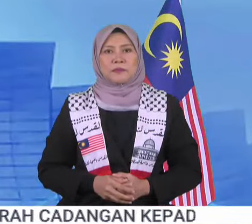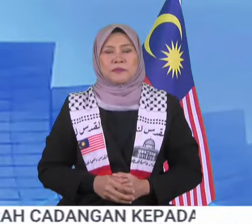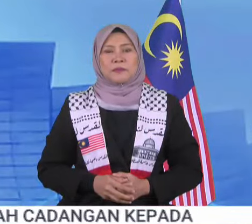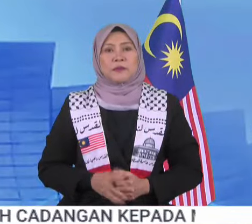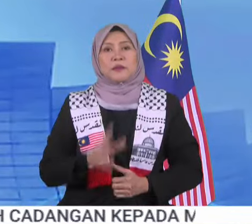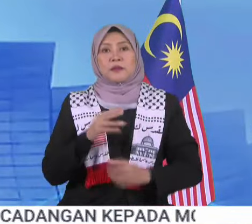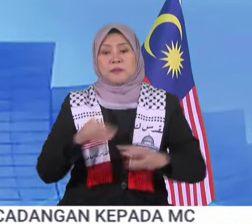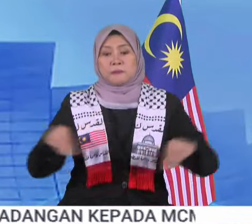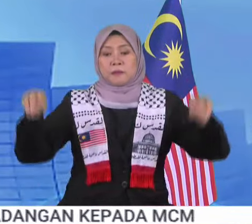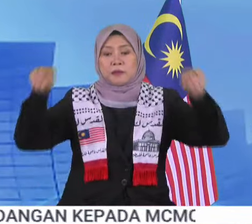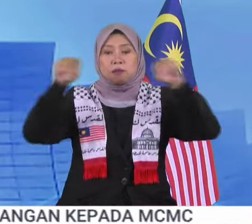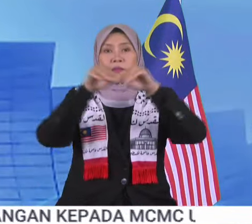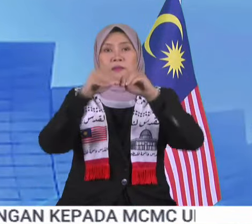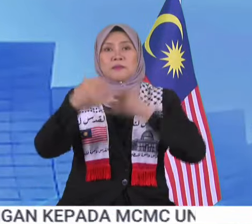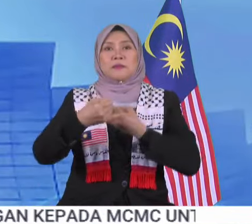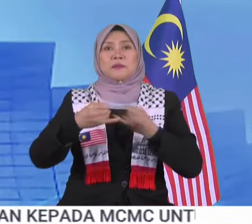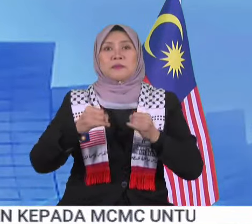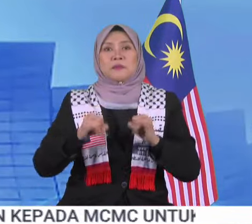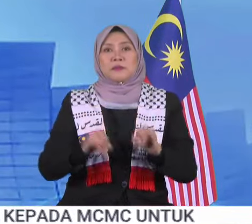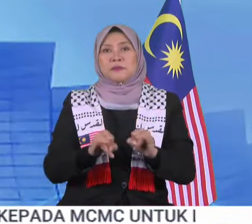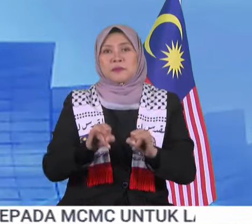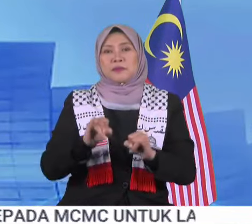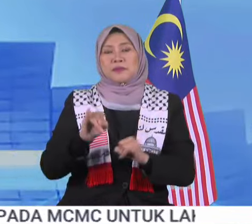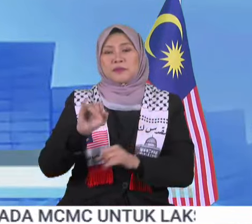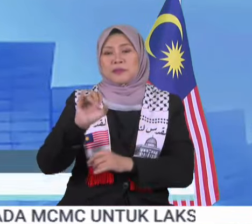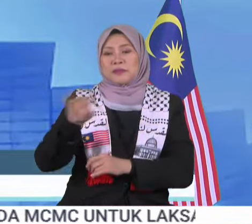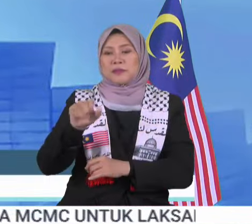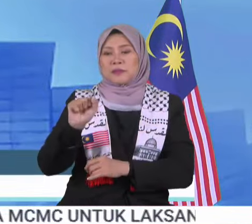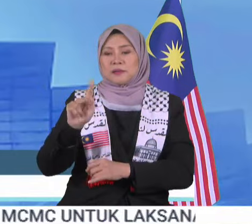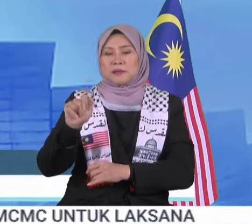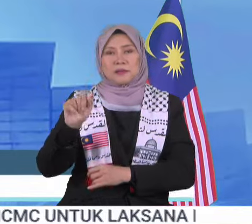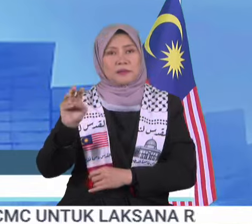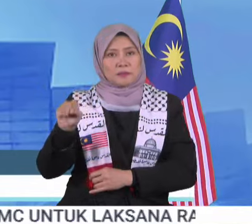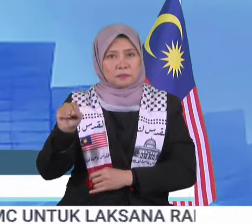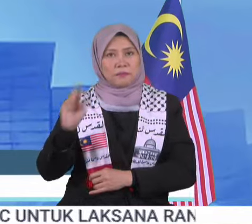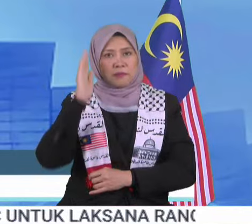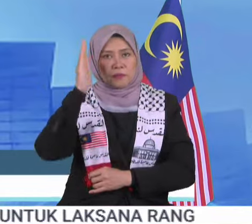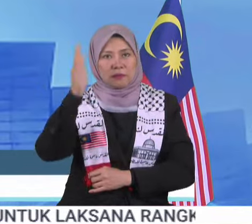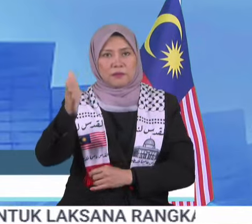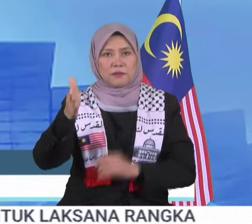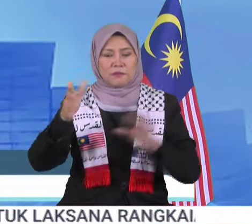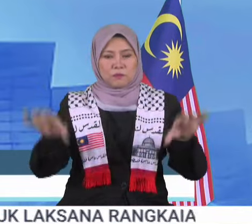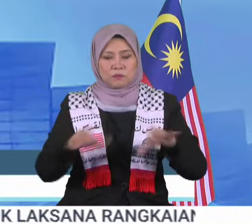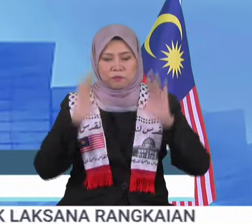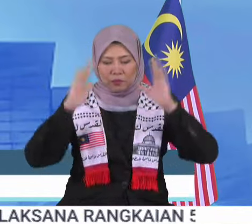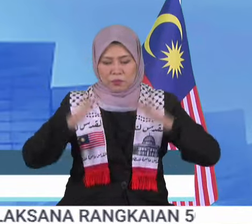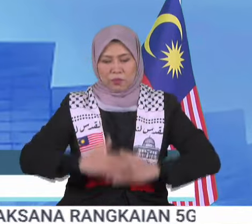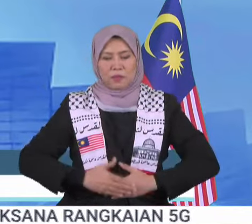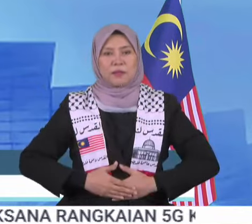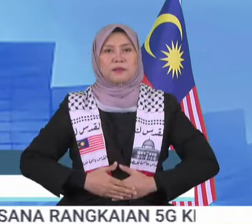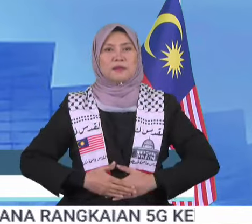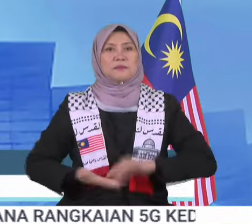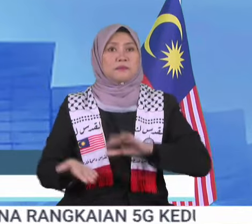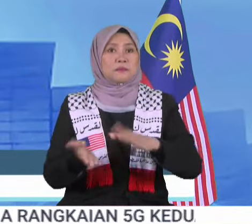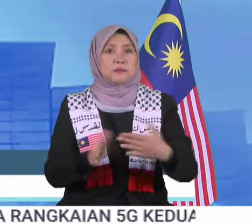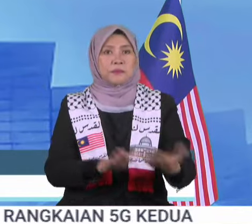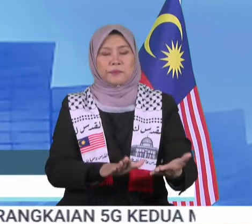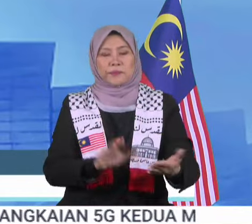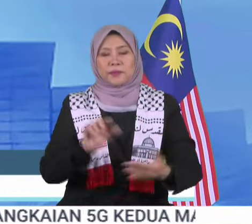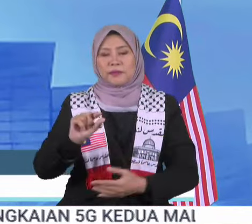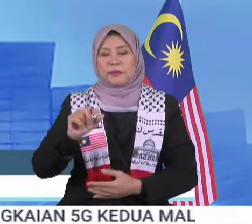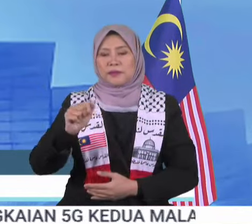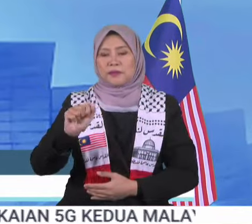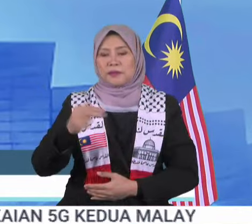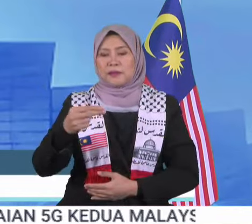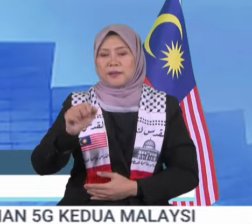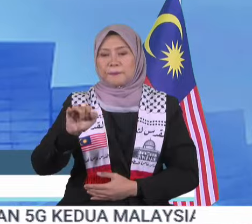Dalam pada itu, Masjid Seliaan Jabatan Kemajuan Islam Malaysia Jakim akan melaksanakan solat jenazah ghaib untuk Ismail